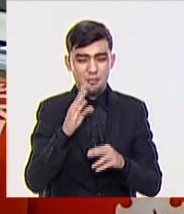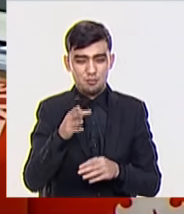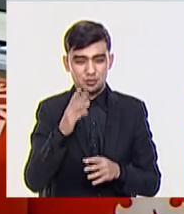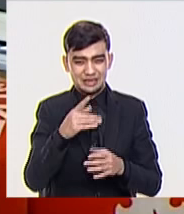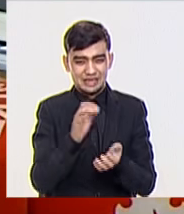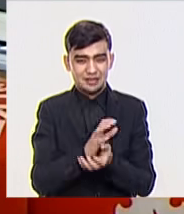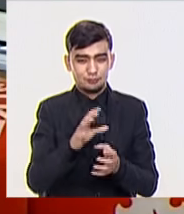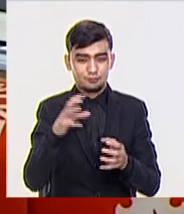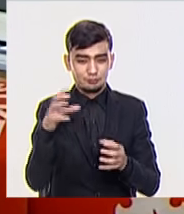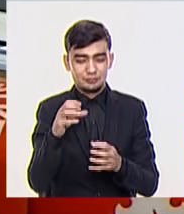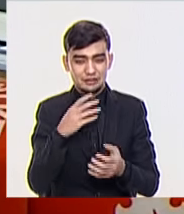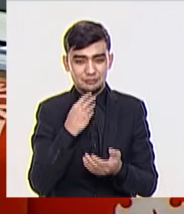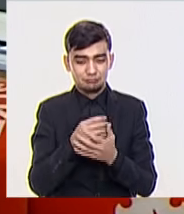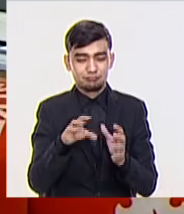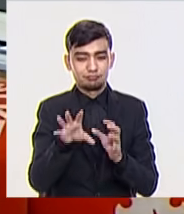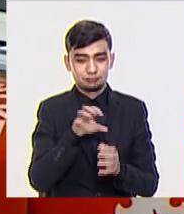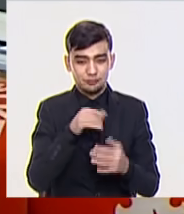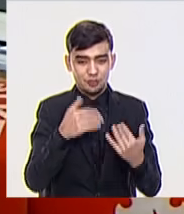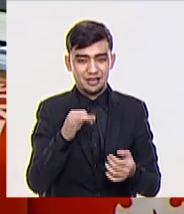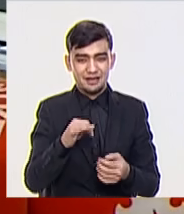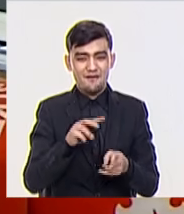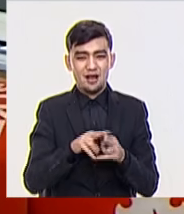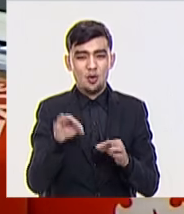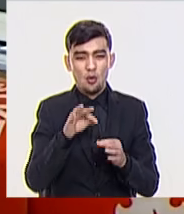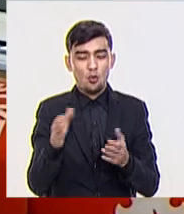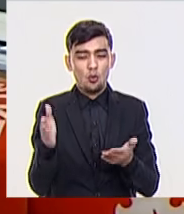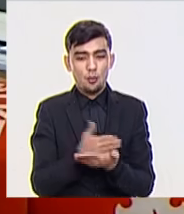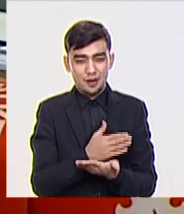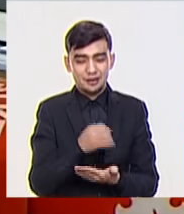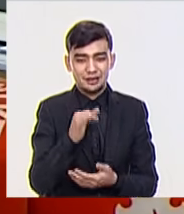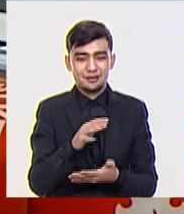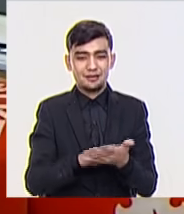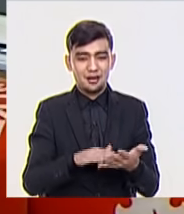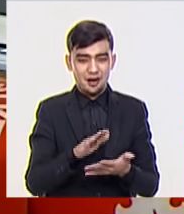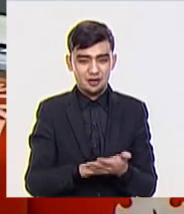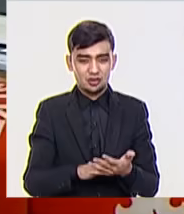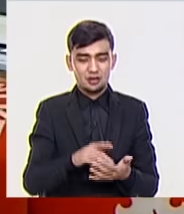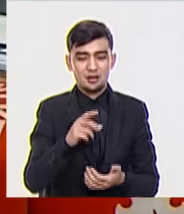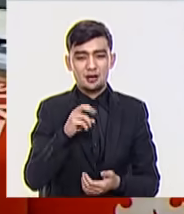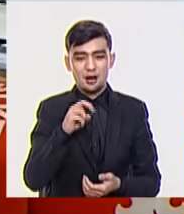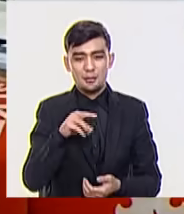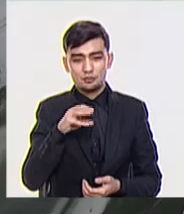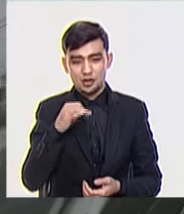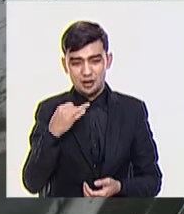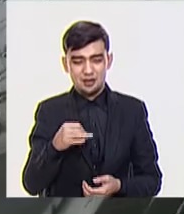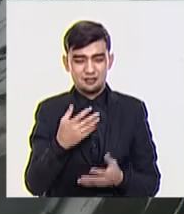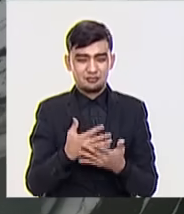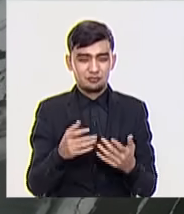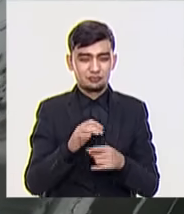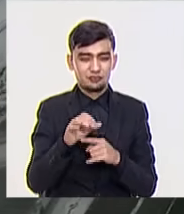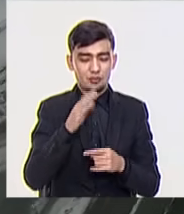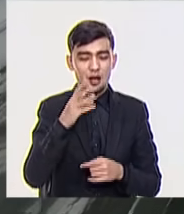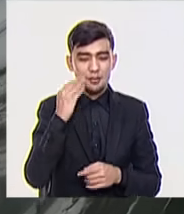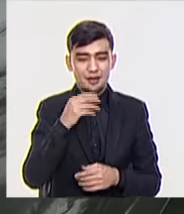қабылдап, зиянды қалдықтардан ажыратып, ары қарай таза ауаны Есік, Талғар, Қапшағай басқа елді мекендерге жібереді. Ал